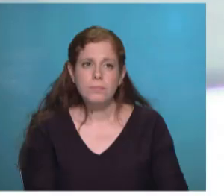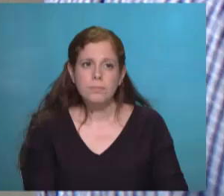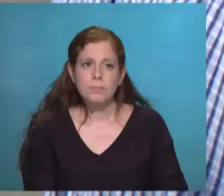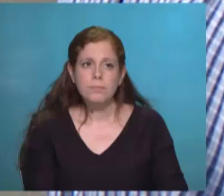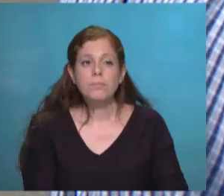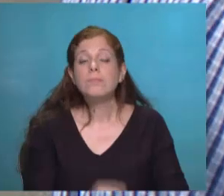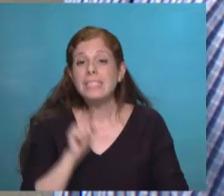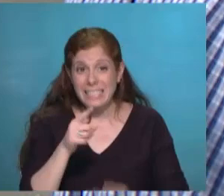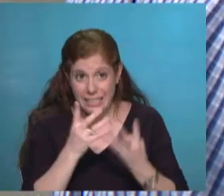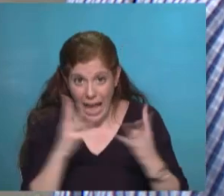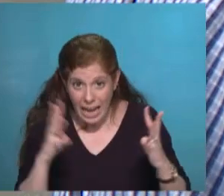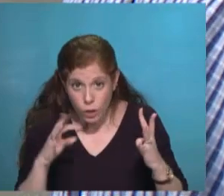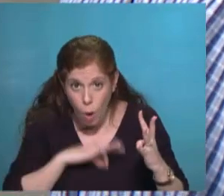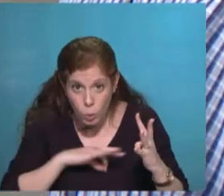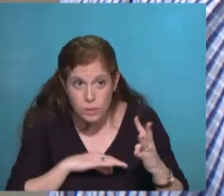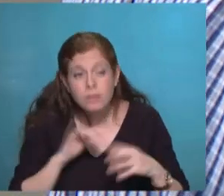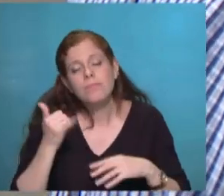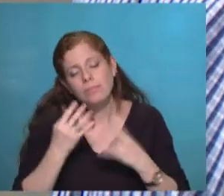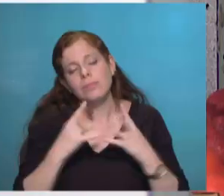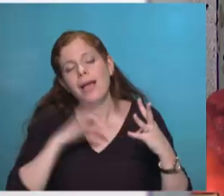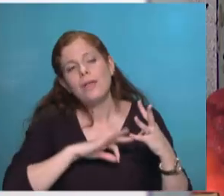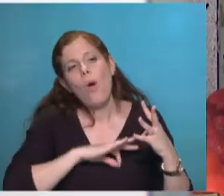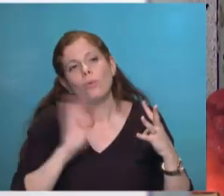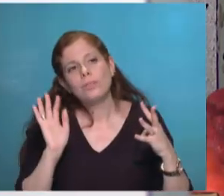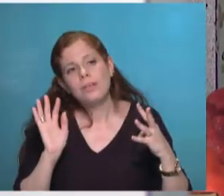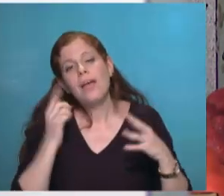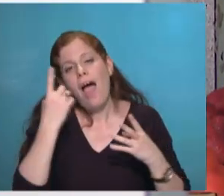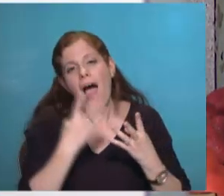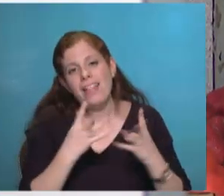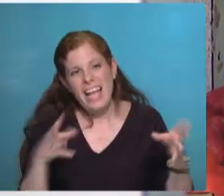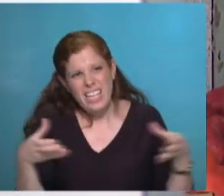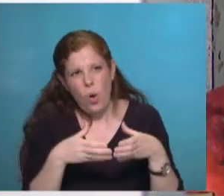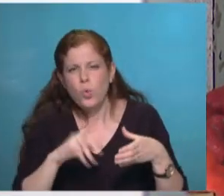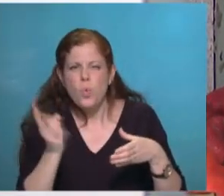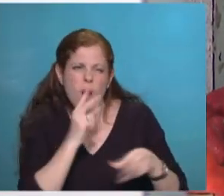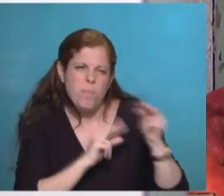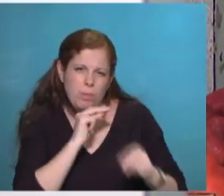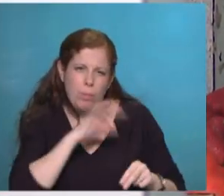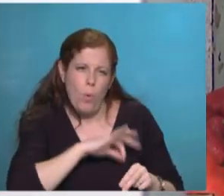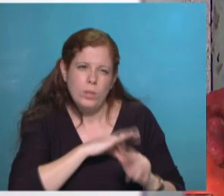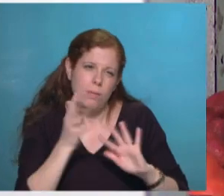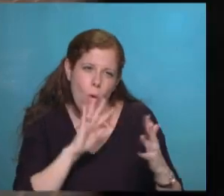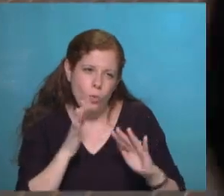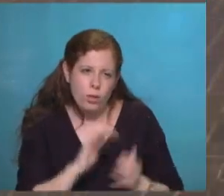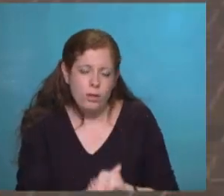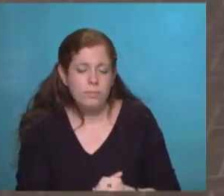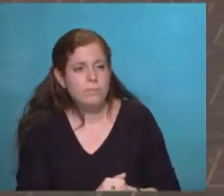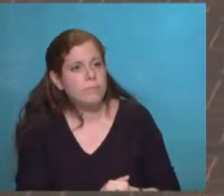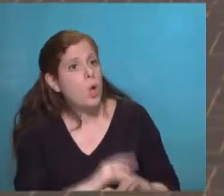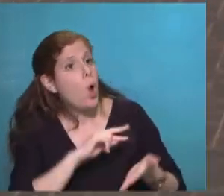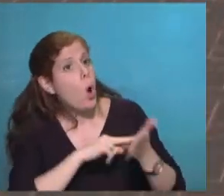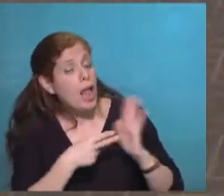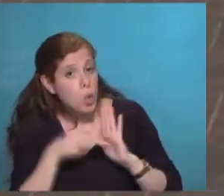זה הגטו הרוסי? זה הגטו הרוסי. אחד הגטאות, כן. כולם פה דוברי רוסית, פחות או יותר. כל הדירות